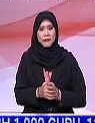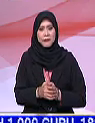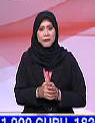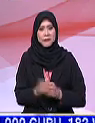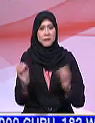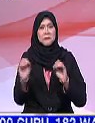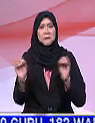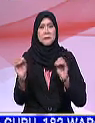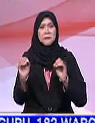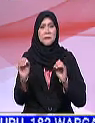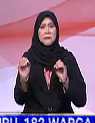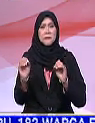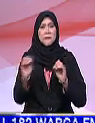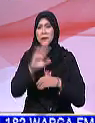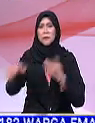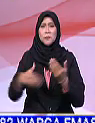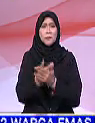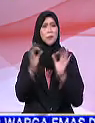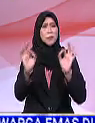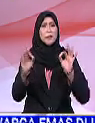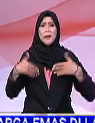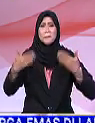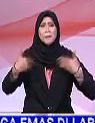tak ada. Tak ada. Semua okey, semua happy.